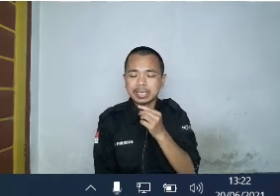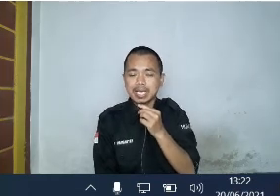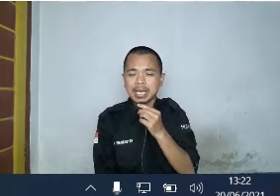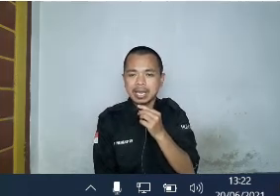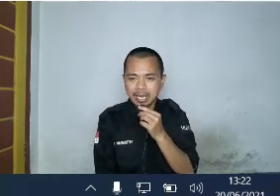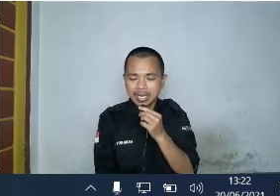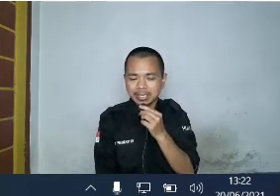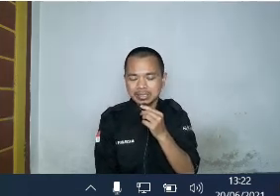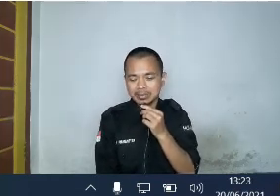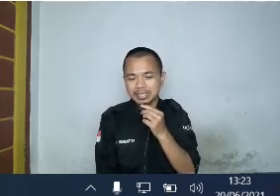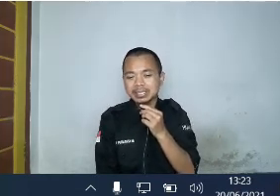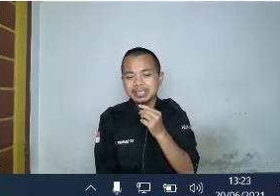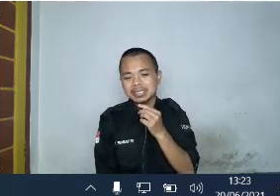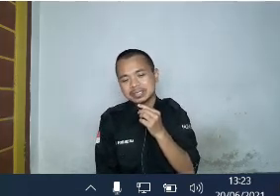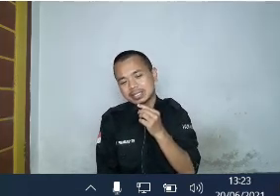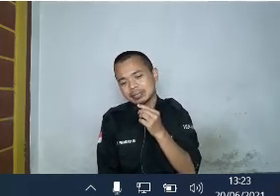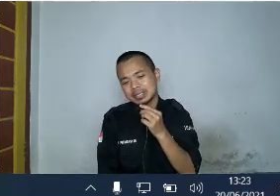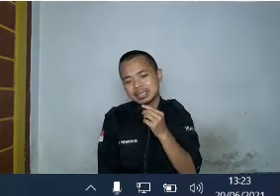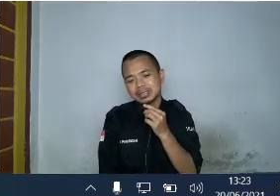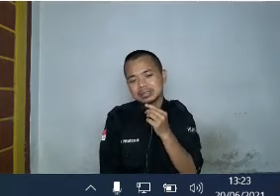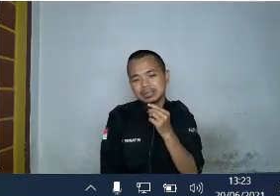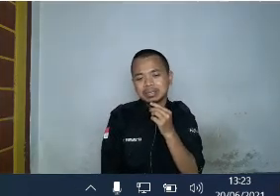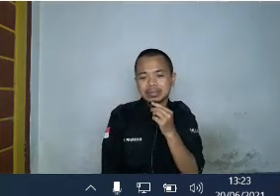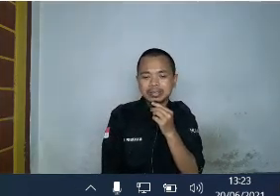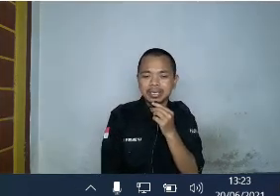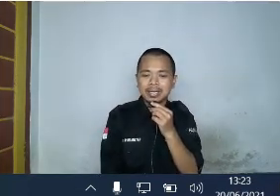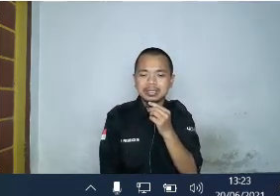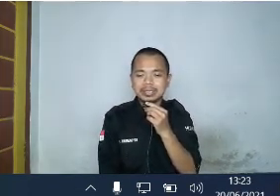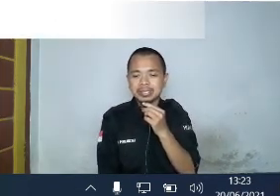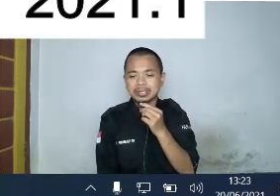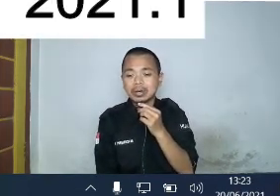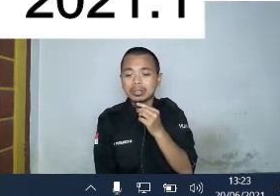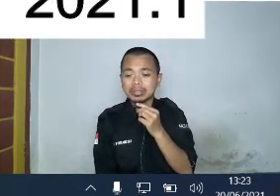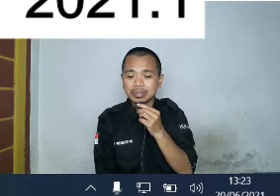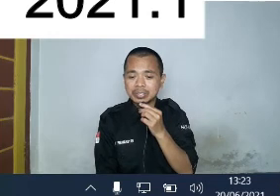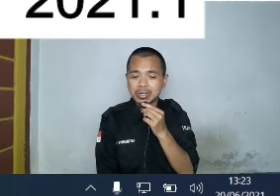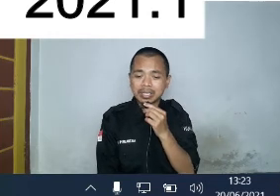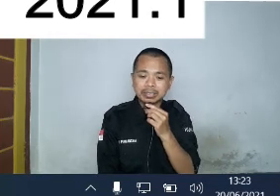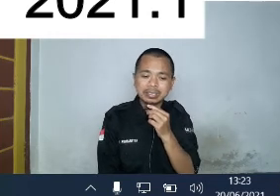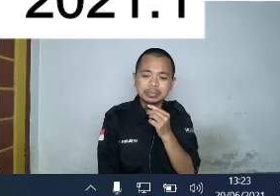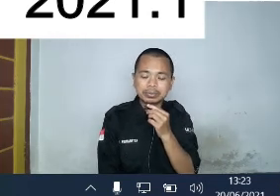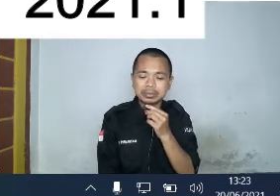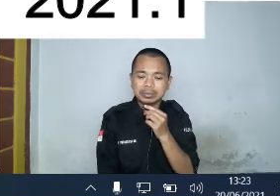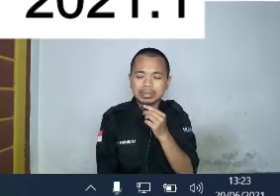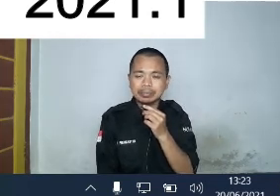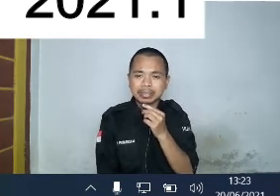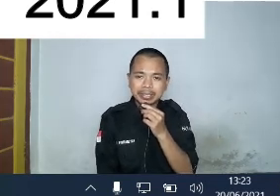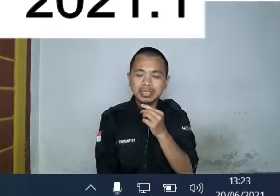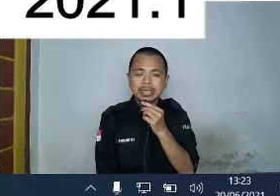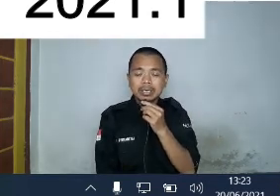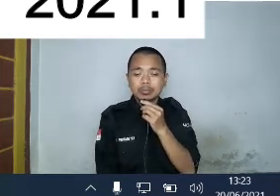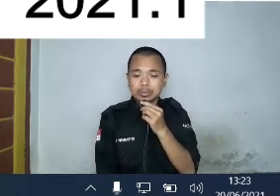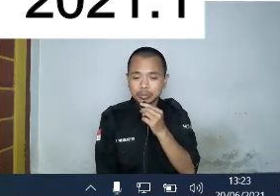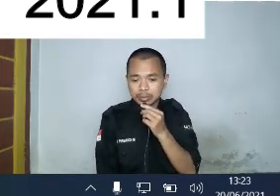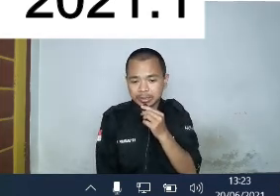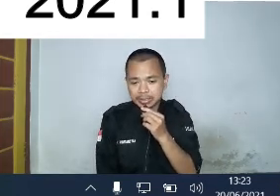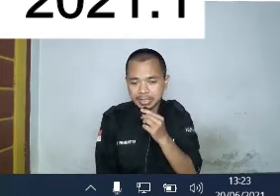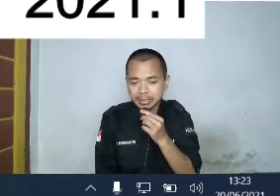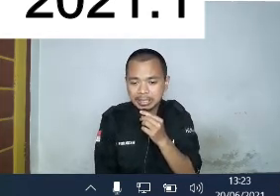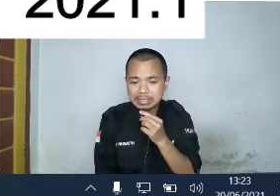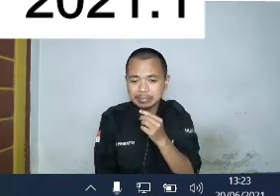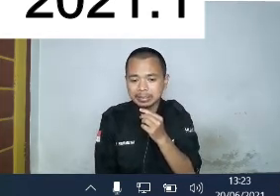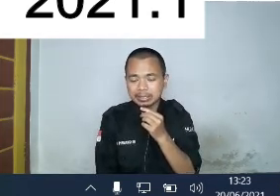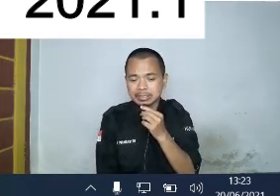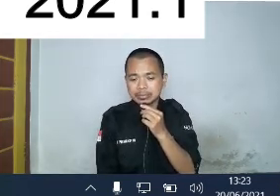matakuliah A itu tadi yang saya bilang jadi matakuliah Adit download soalnya pukul enam pagi brur